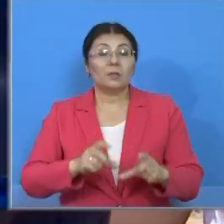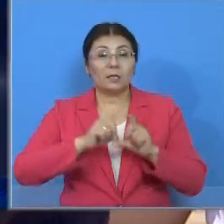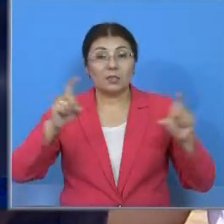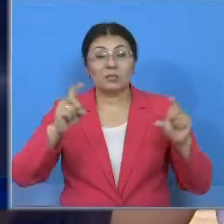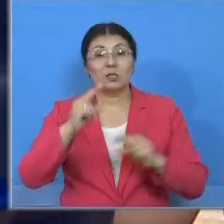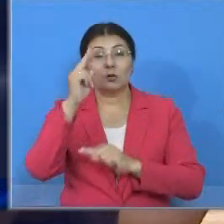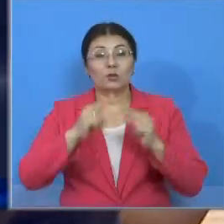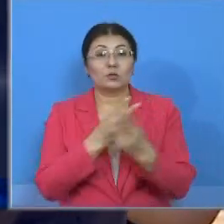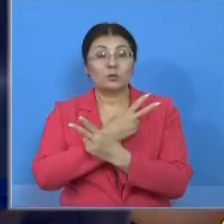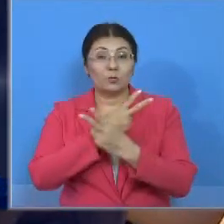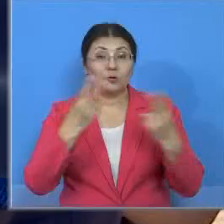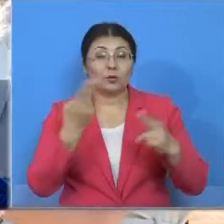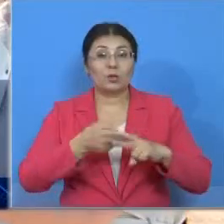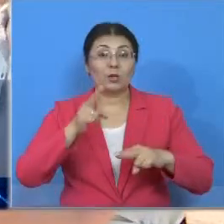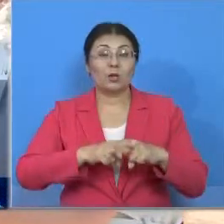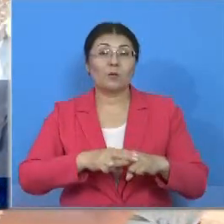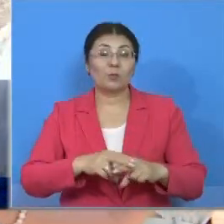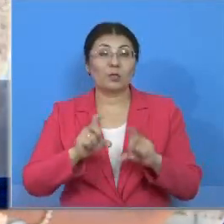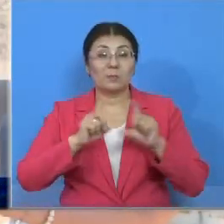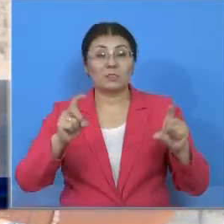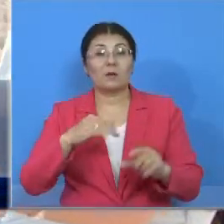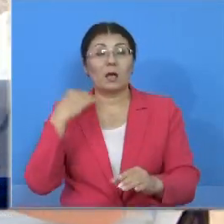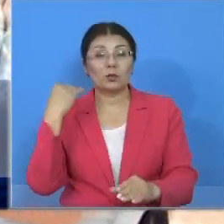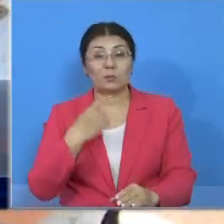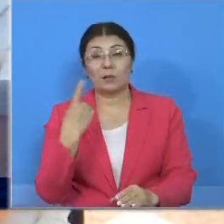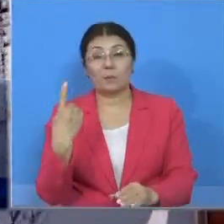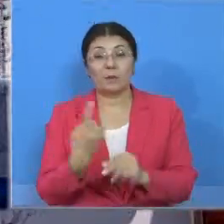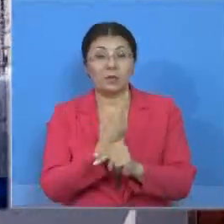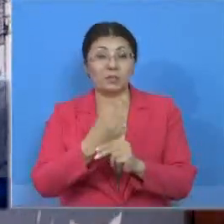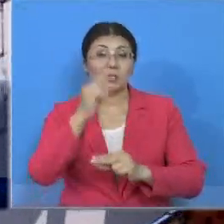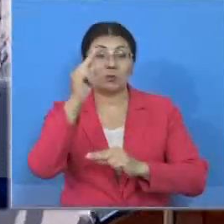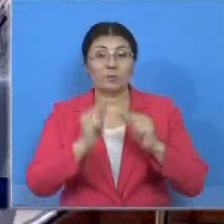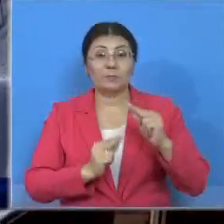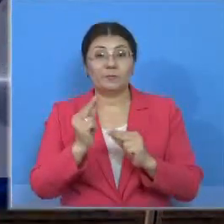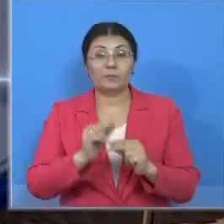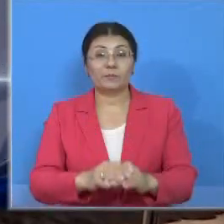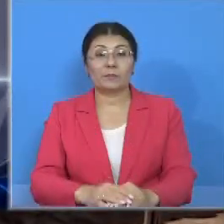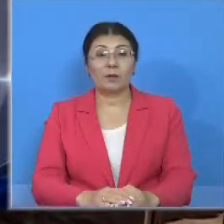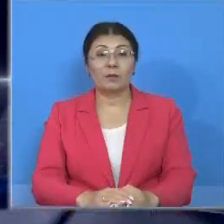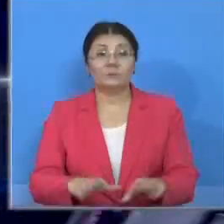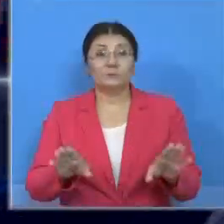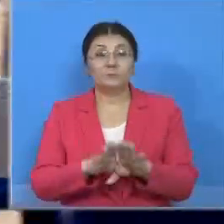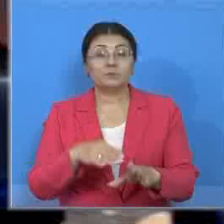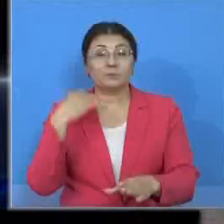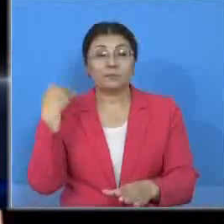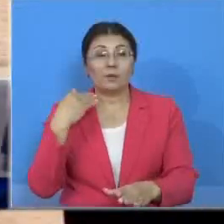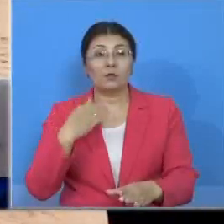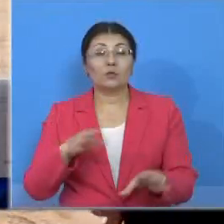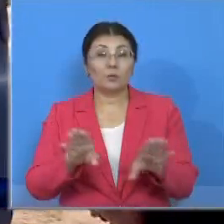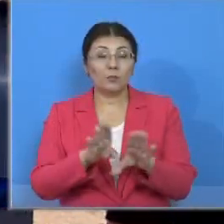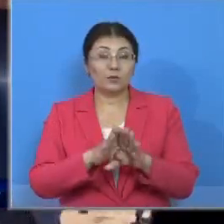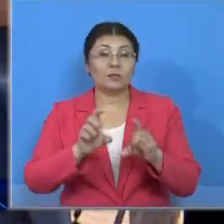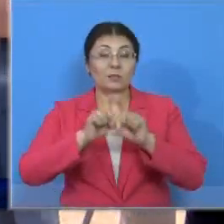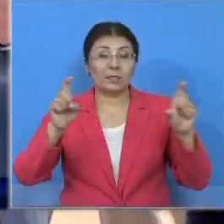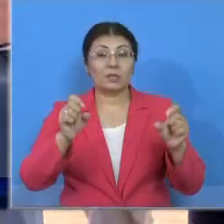көрді. Айта кету керек, мұндай бірегей нысан Ақтөбеде алғаш рет бой көтеріп жатыр. Стандартқа сәйкестендірілген, біз Ақтөбеде Астанада бар, бірақ Астанада